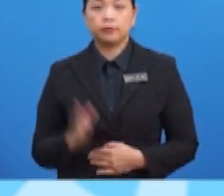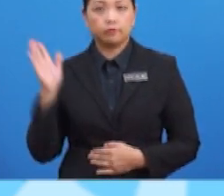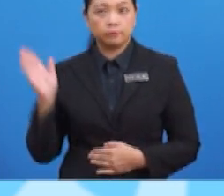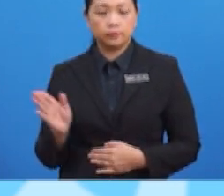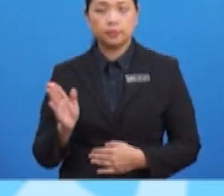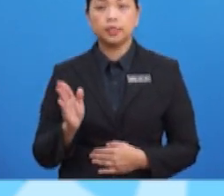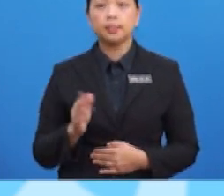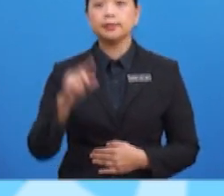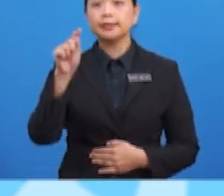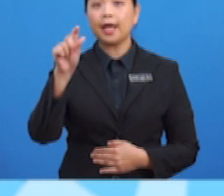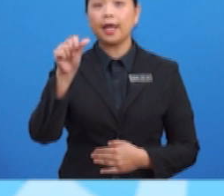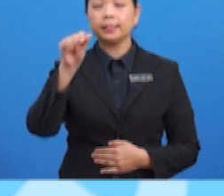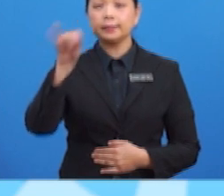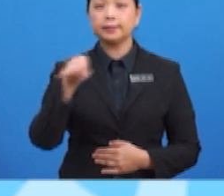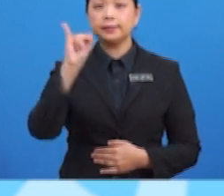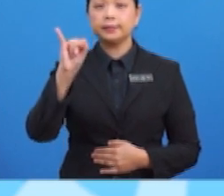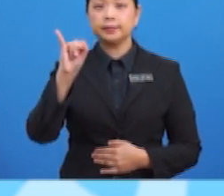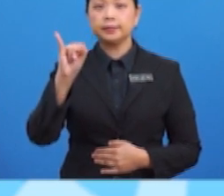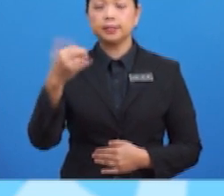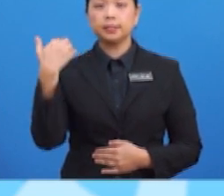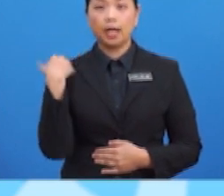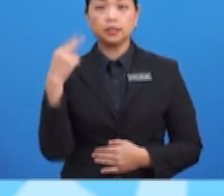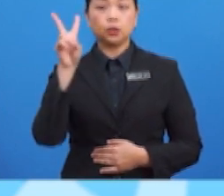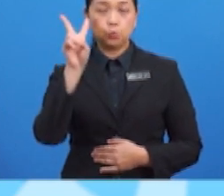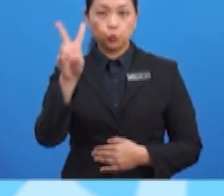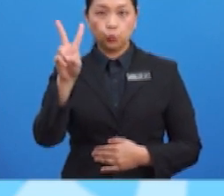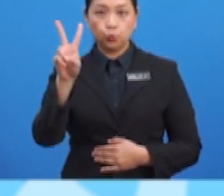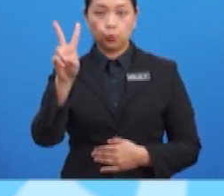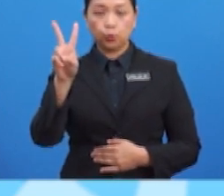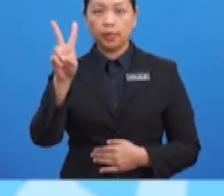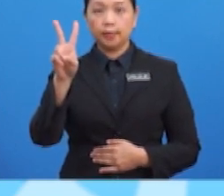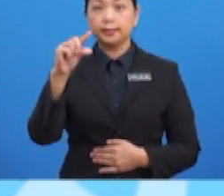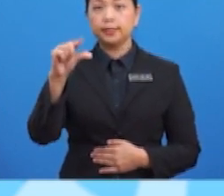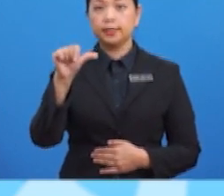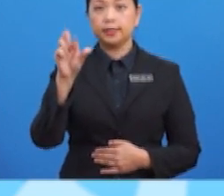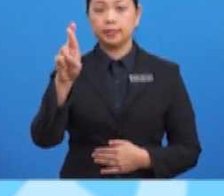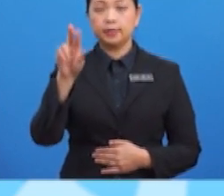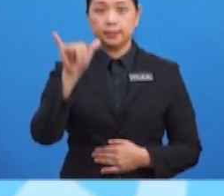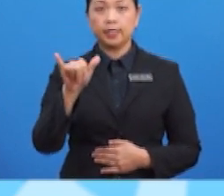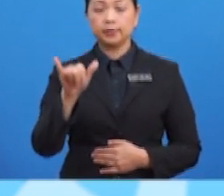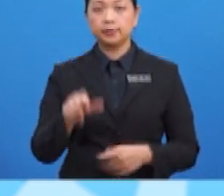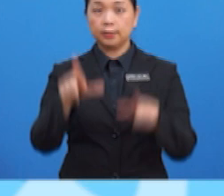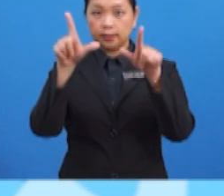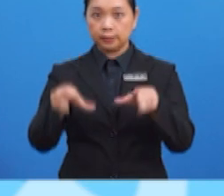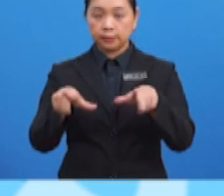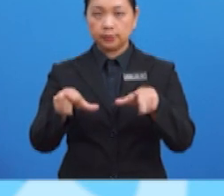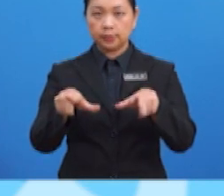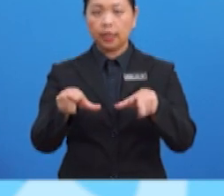taji. Gear taji mempunyai 2 gear yang dipasangkan secara